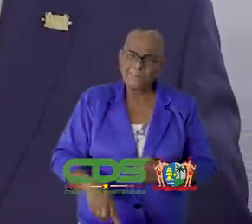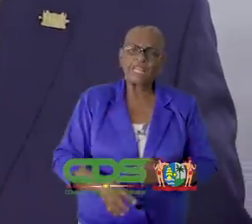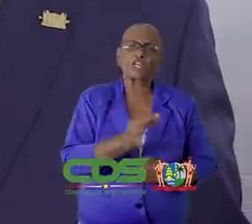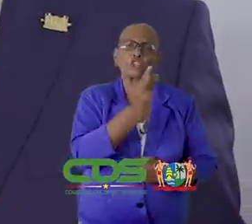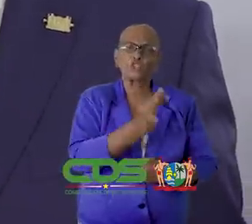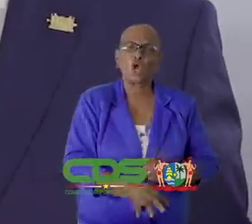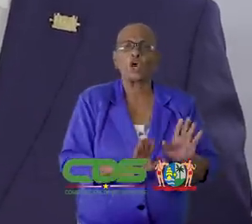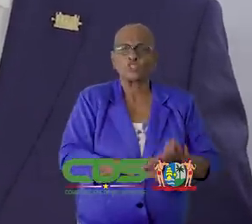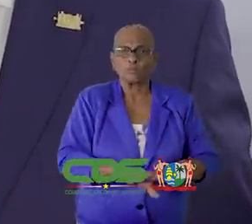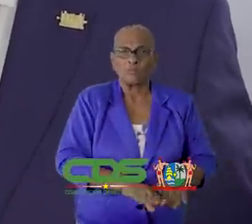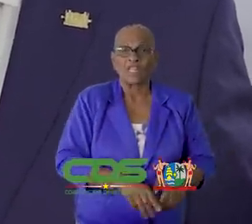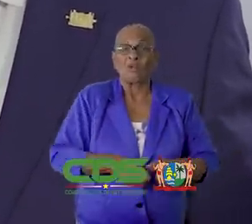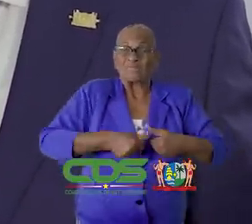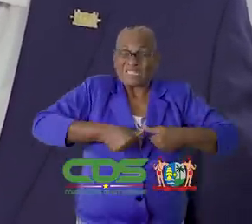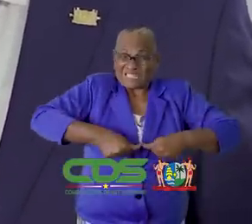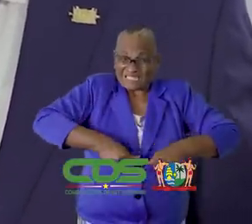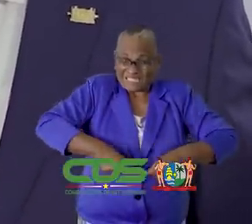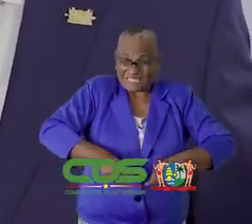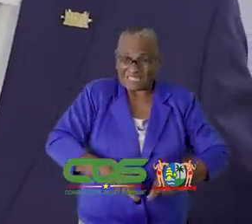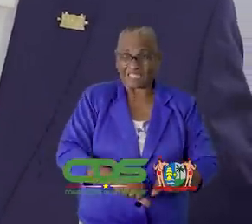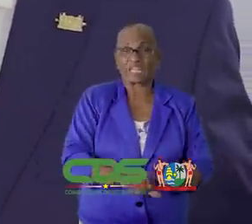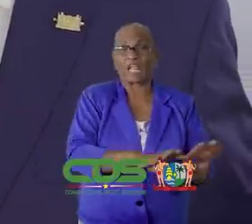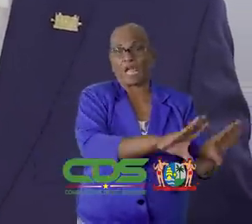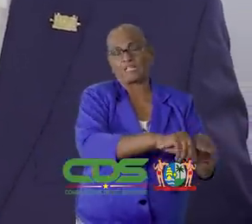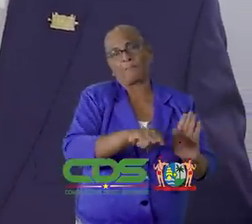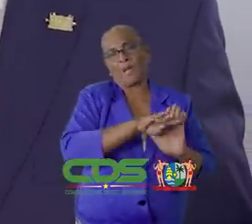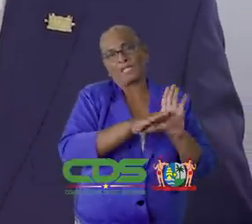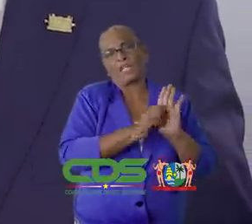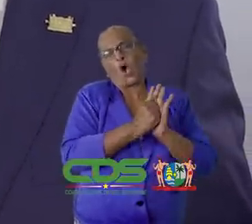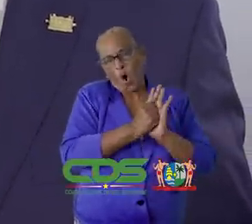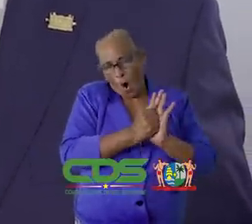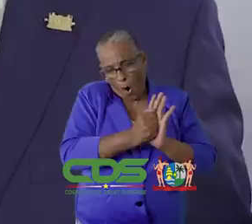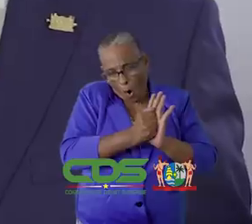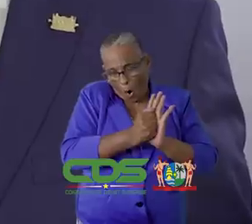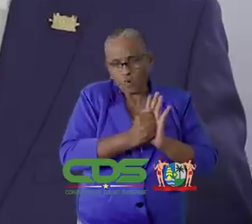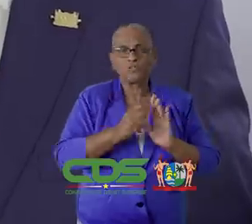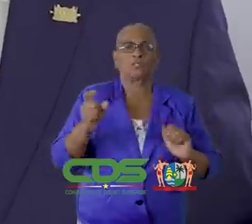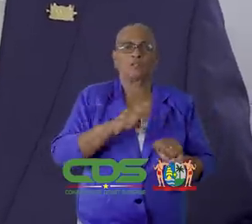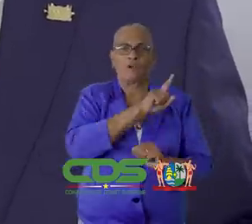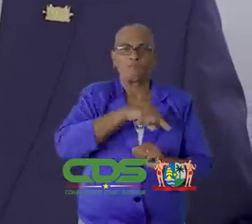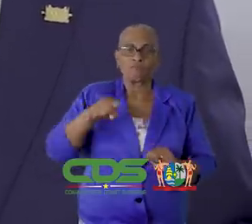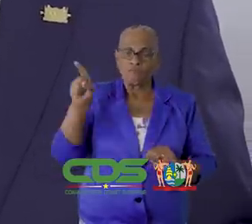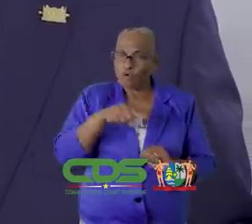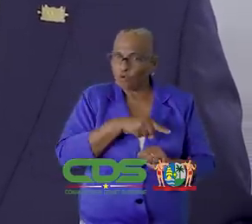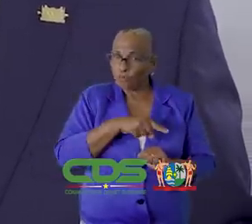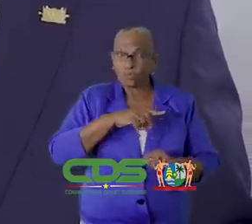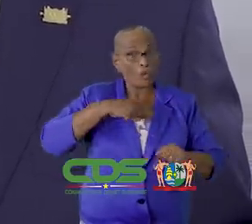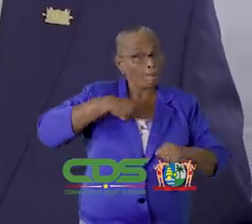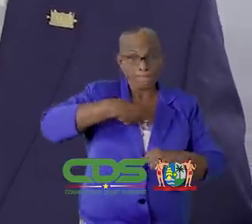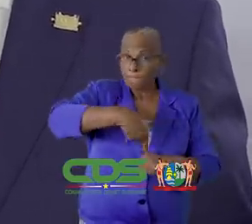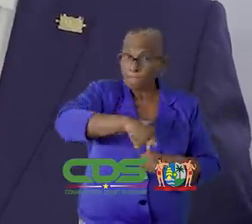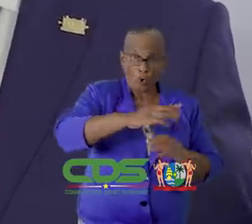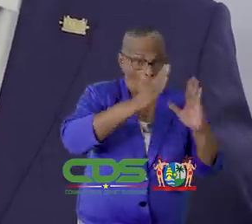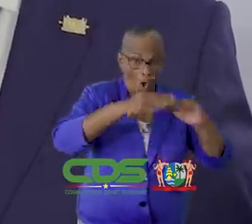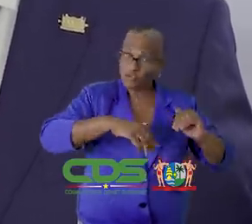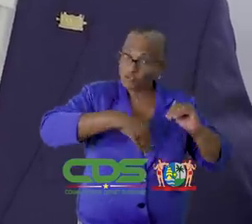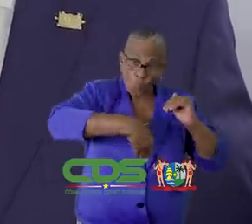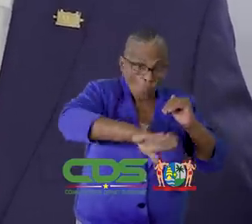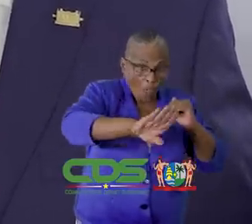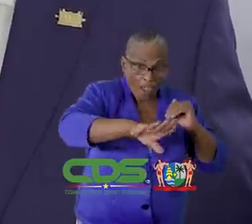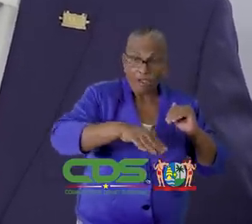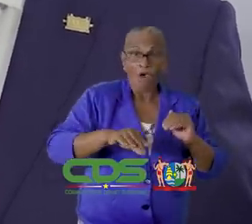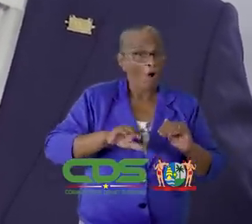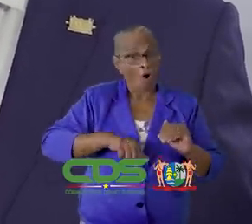thuisblijven, dienen zich strikt te houden aan de maatregelen. Het is verboden om zich buiten hun